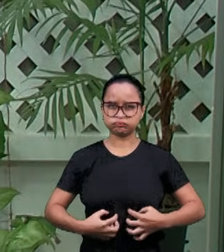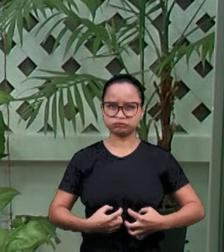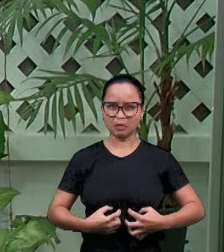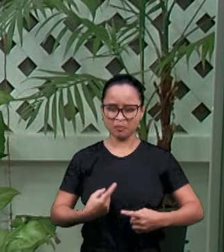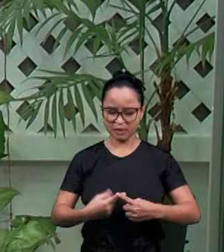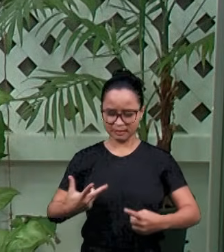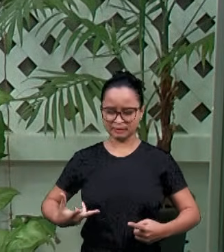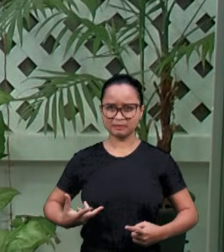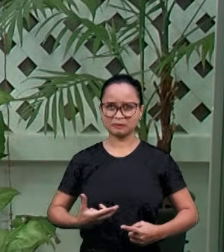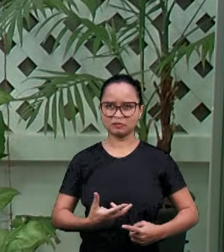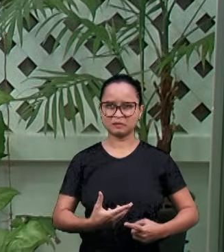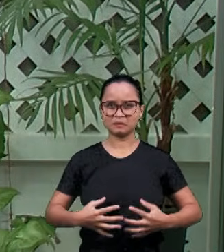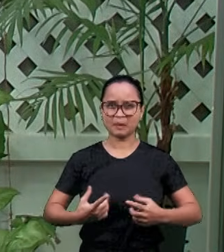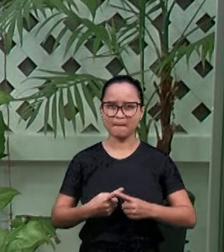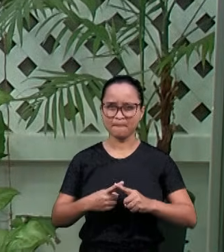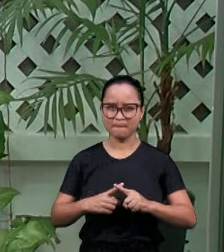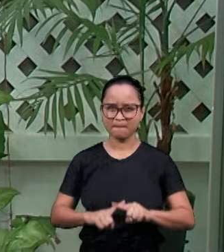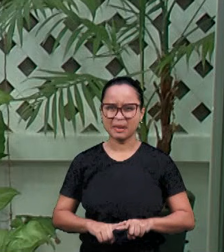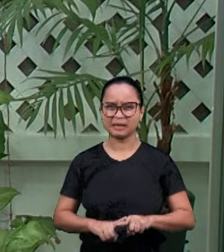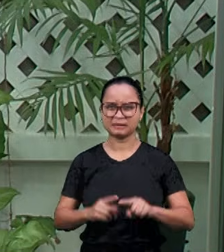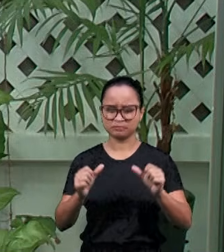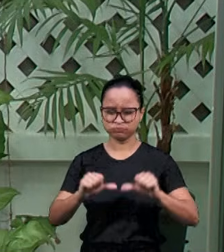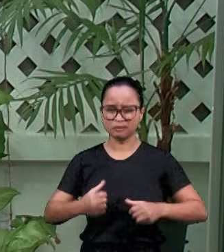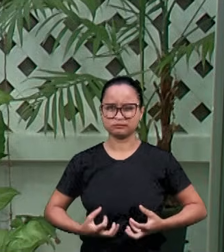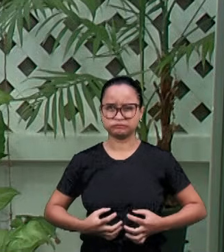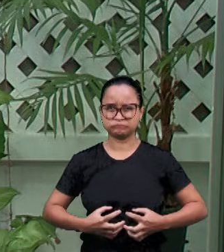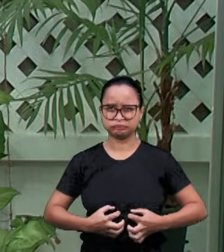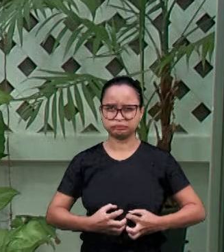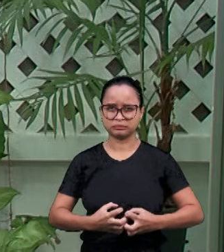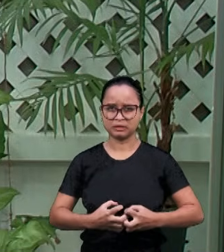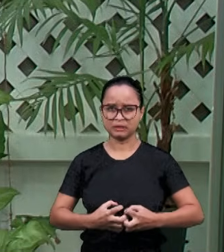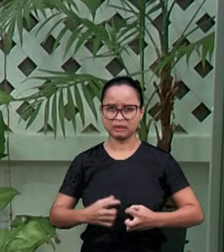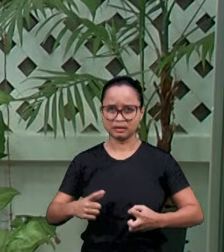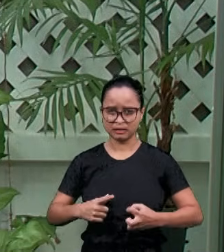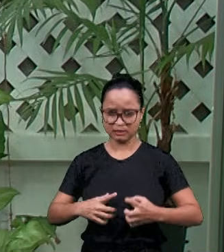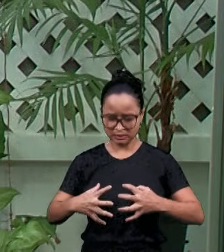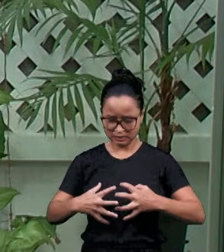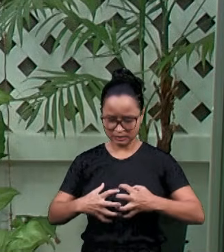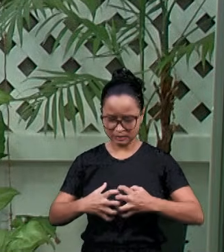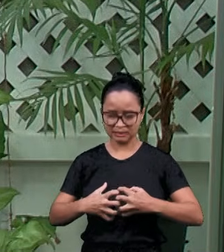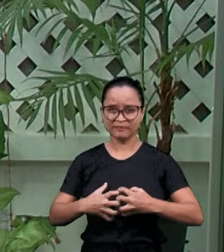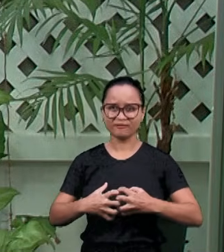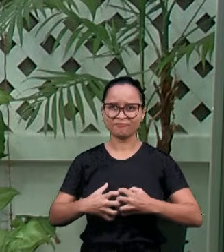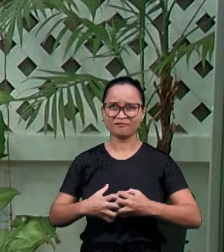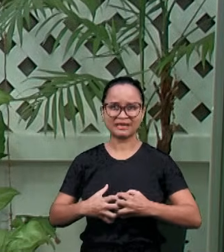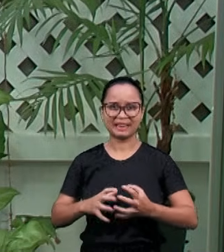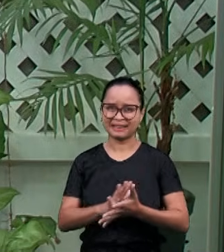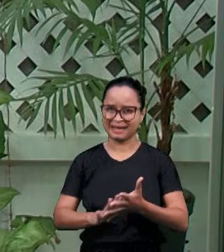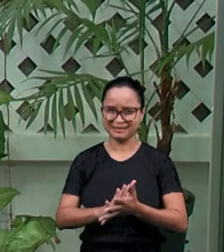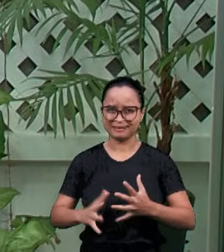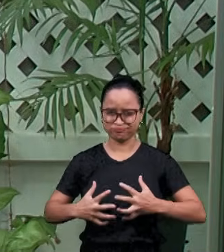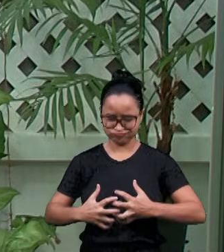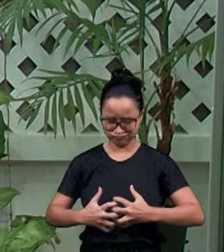l'abdomen après une chirurgie. Et naturellement, les points de